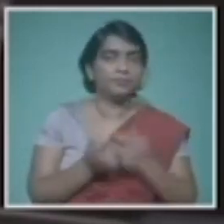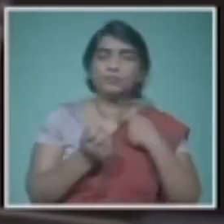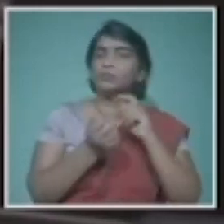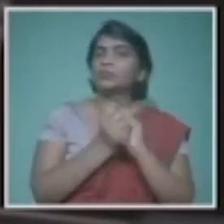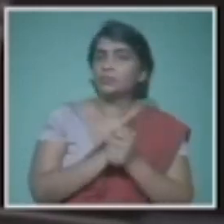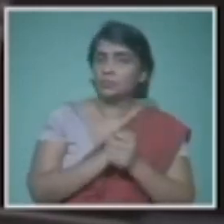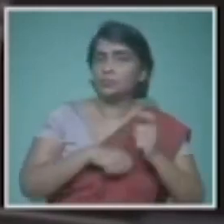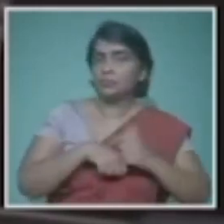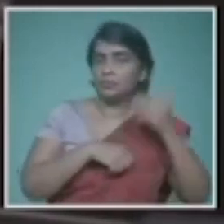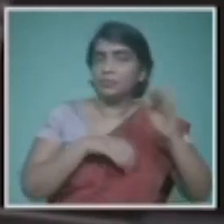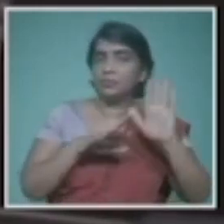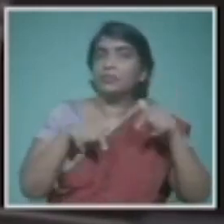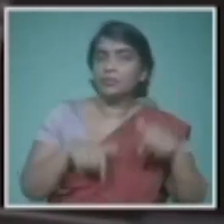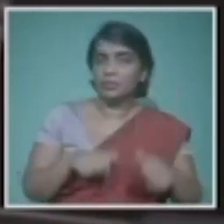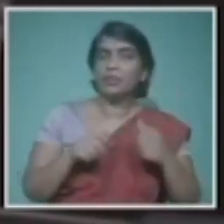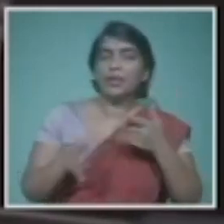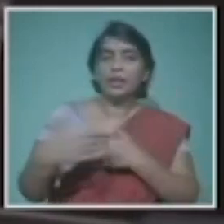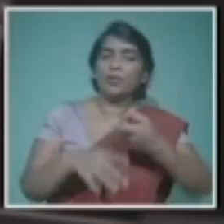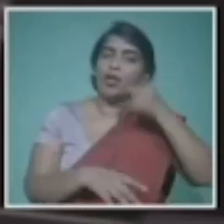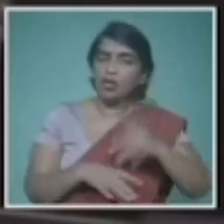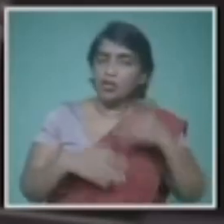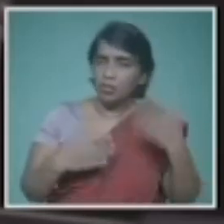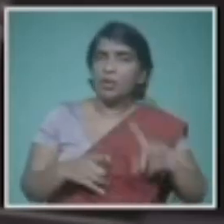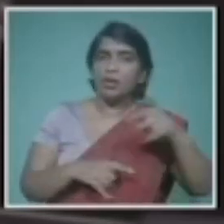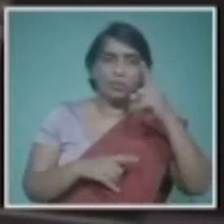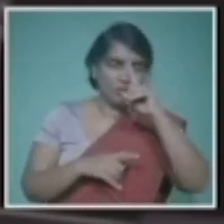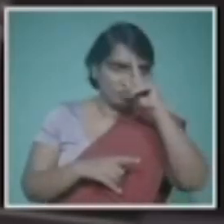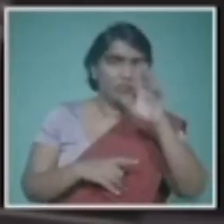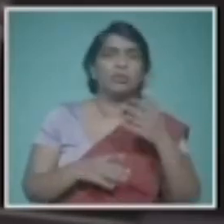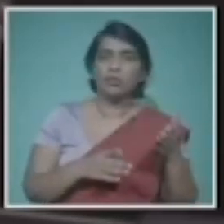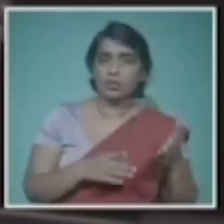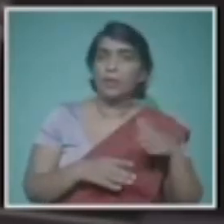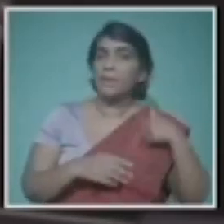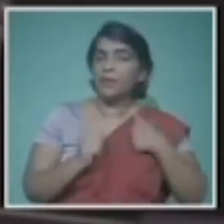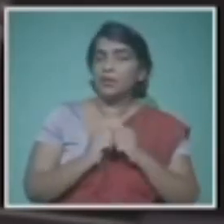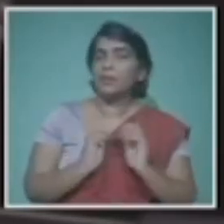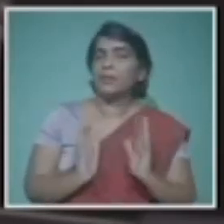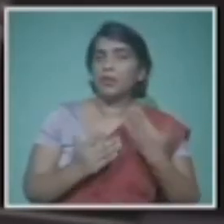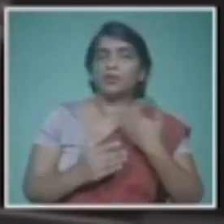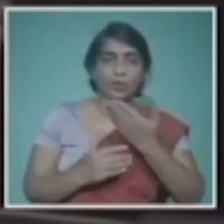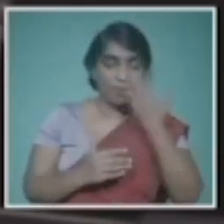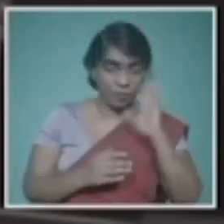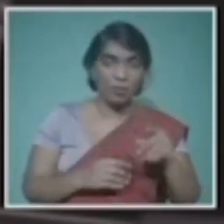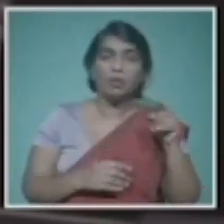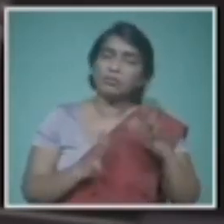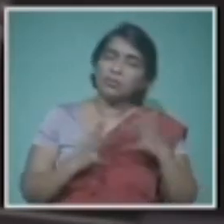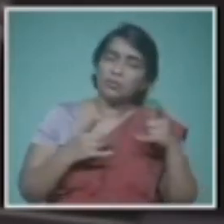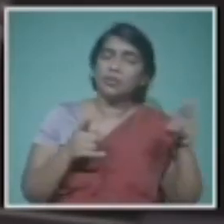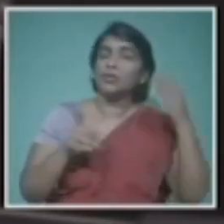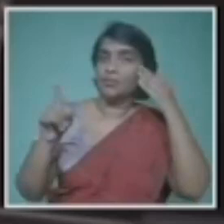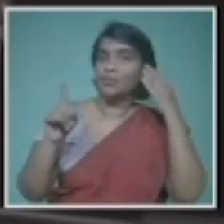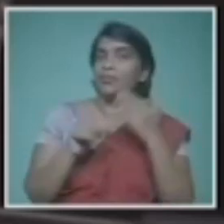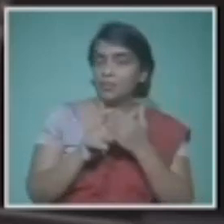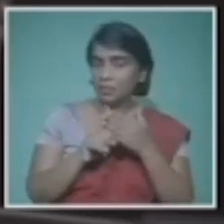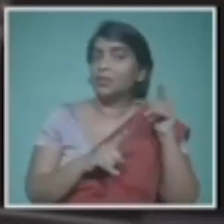කරන්න යම් කාලයක් ගත වුණා. නමුත් දැනට කැබිනට් අනුමැතිය ලැබිලා ලබන සුමාන වෙනකොට අපිට මේ මූලික කටයුතු ආරම්භ කරන්න පුළුවන්කම ලැබෙයි. කොහොම වුණත් ඒ